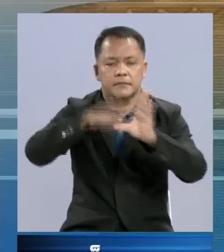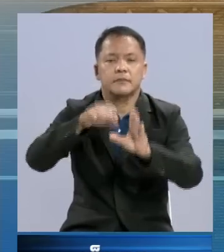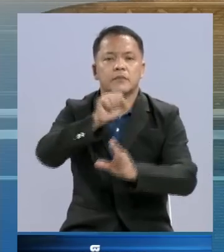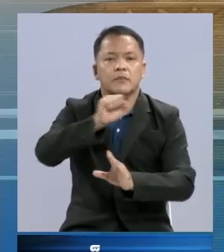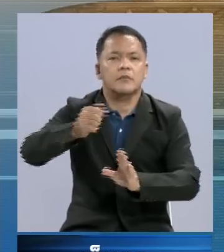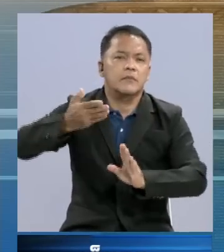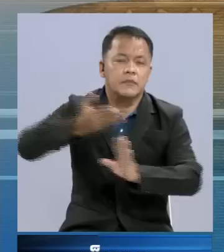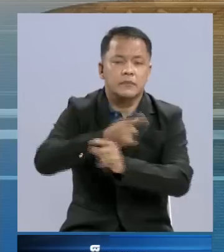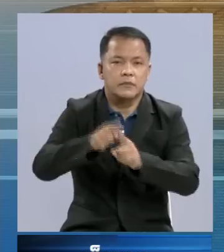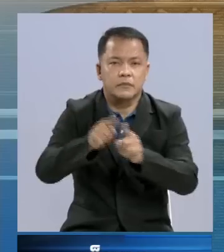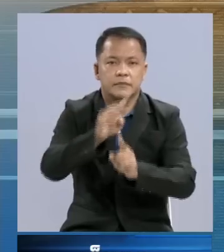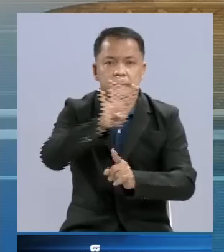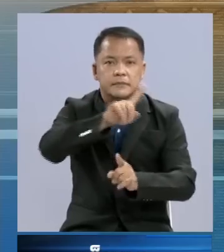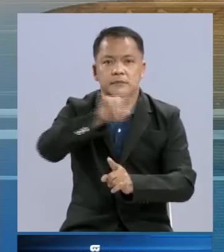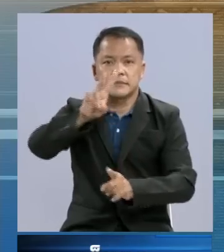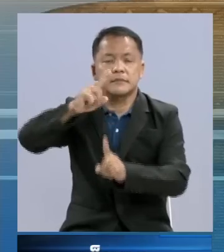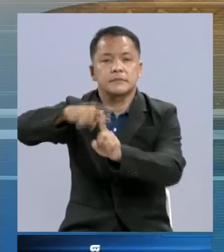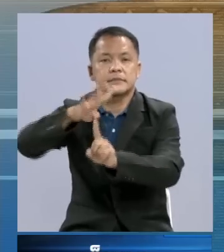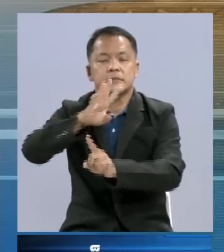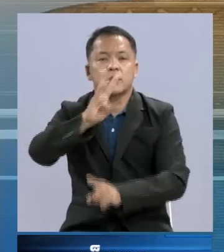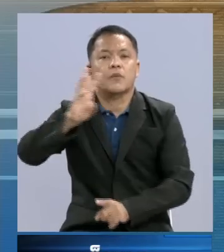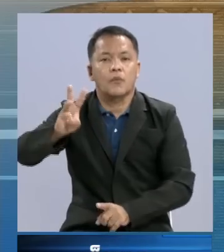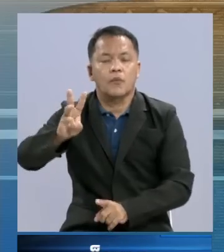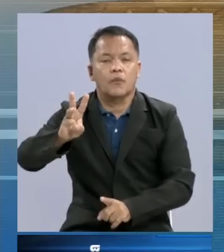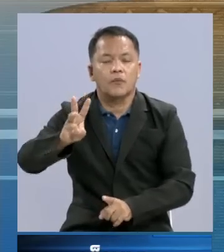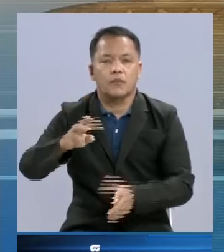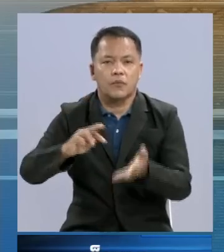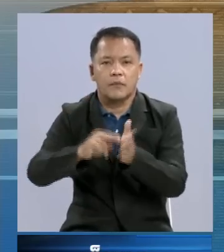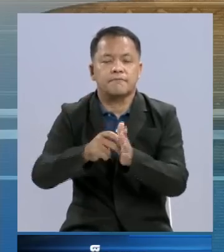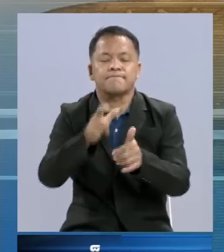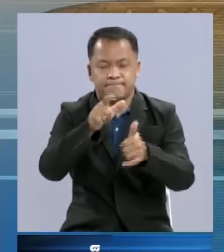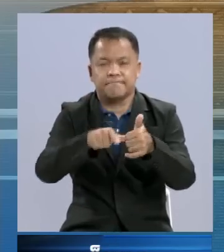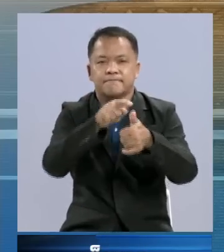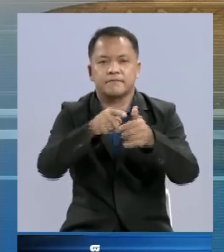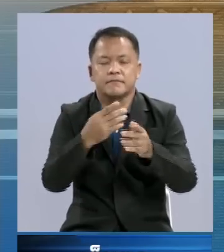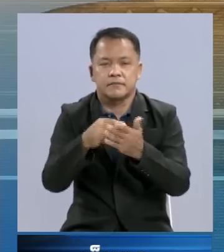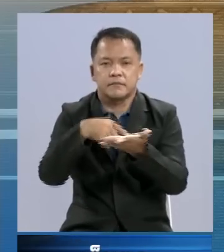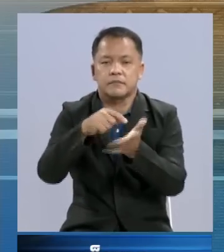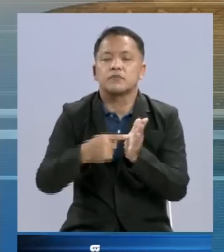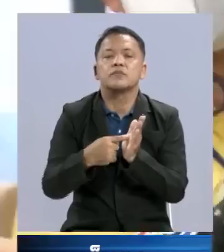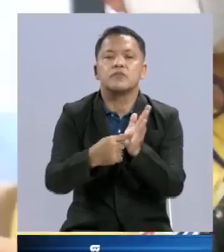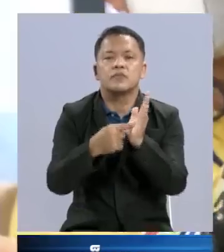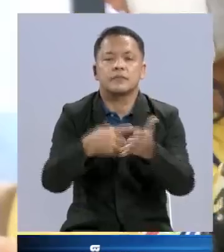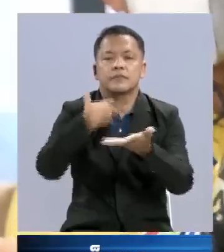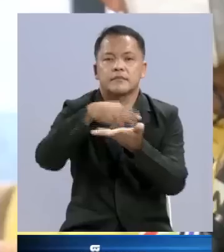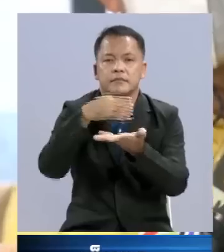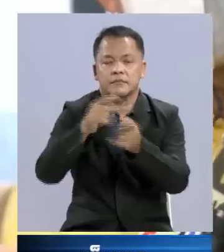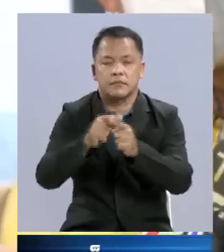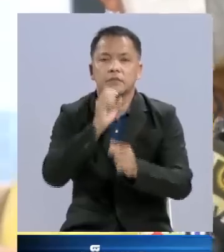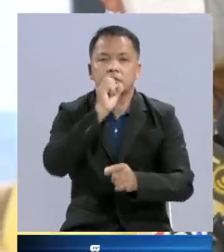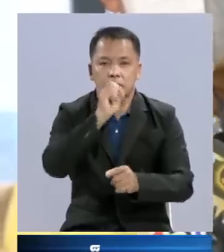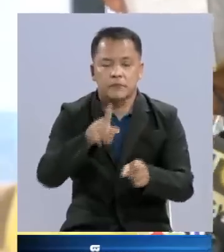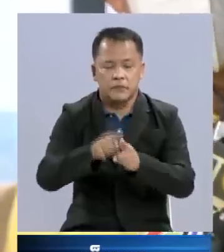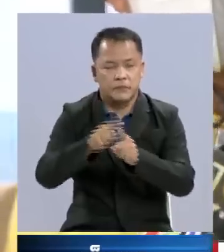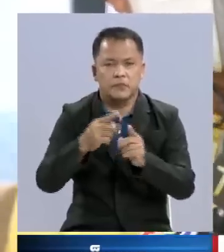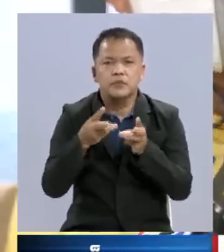ส.ก็คือช่วง 4-7 เมษายน66แล้วครับอันนี้คือสิ่งที่คุณสมชายแสวงการยกเอามาเนี่ยนะครับแล้วก็ทิ้งท้ายบอกว่า